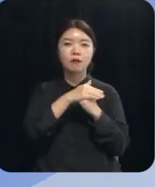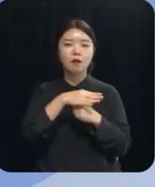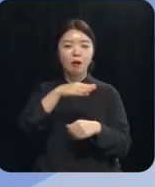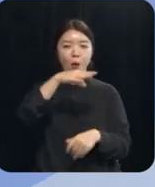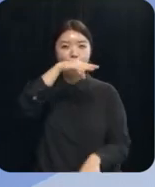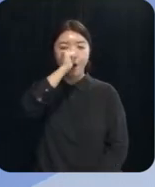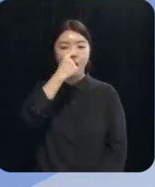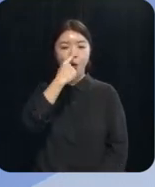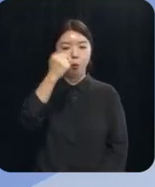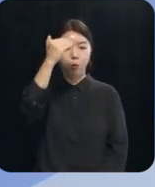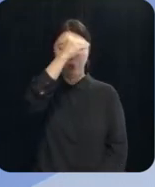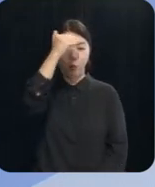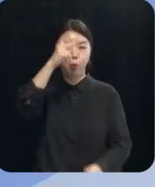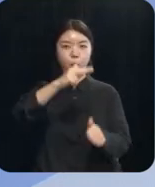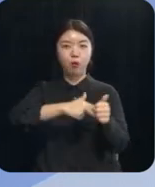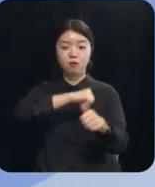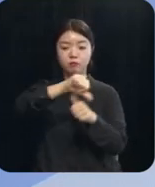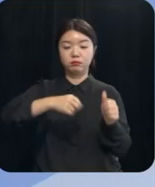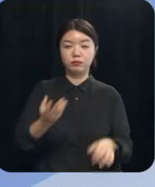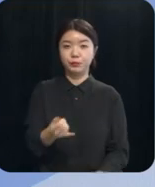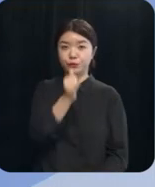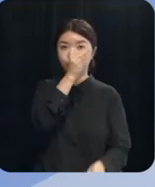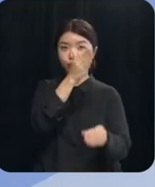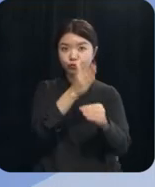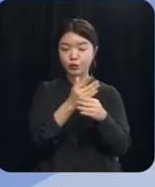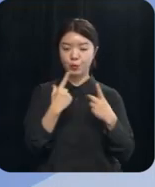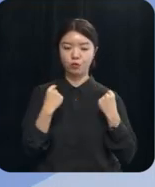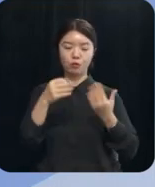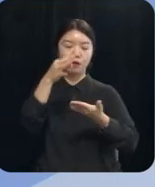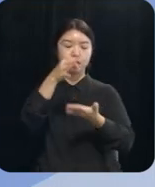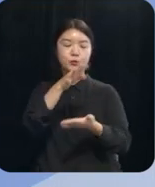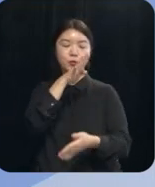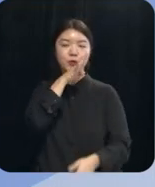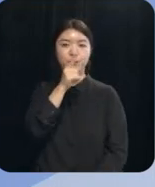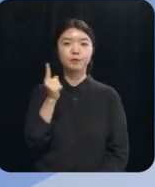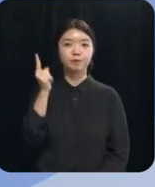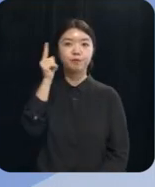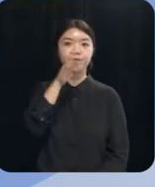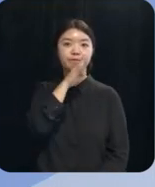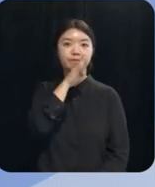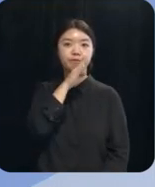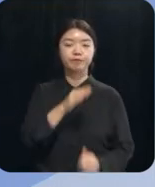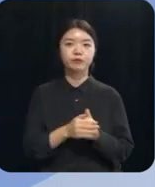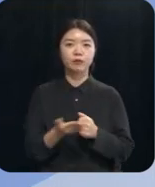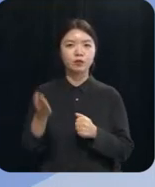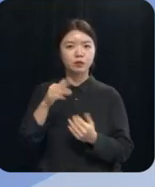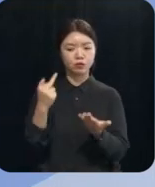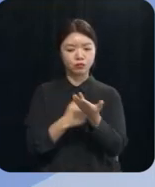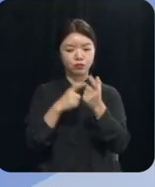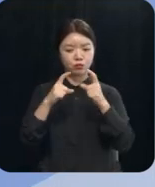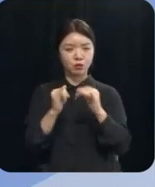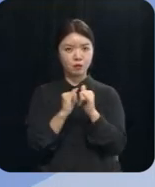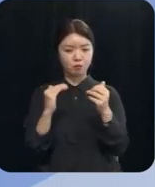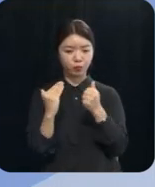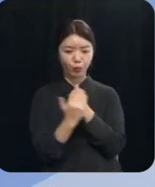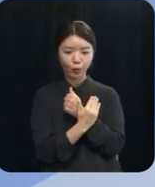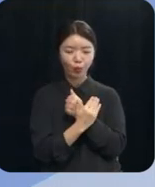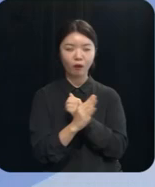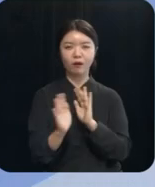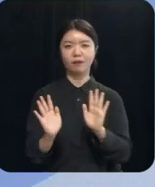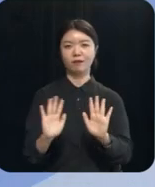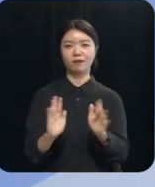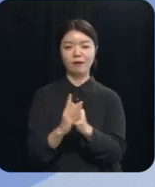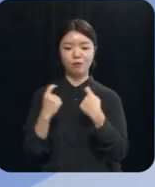경치와 자연환경을 갖고 있습니다. 보존적 가치가 매우 높은 것이죠. 그런데 제주도민만 보호할 것이 아니라